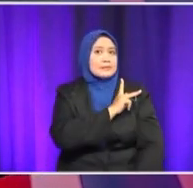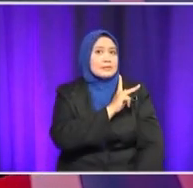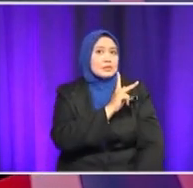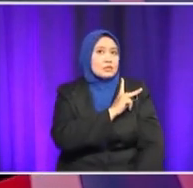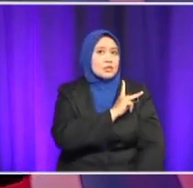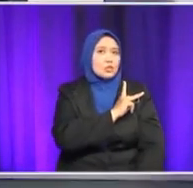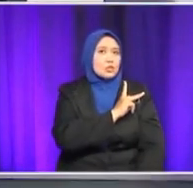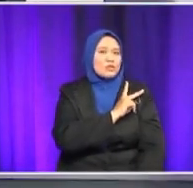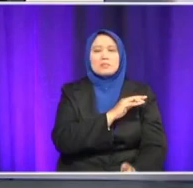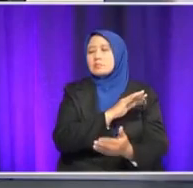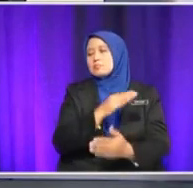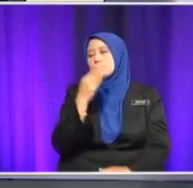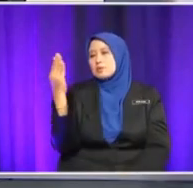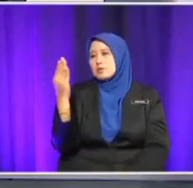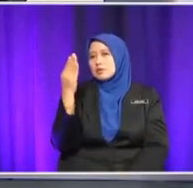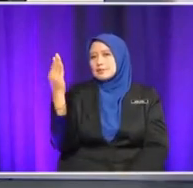kawan